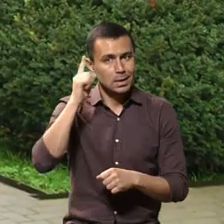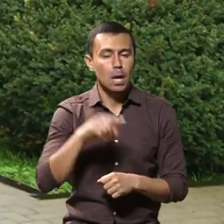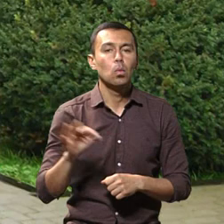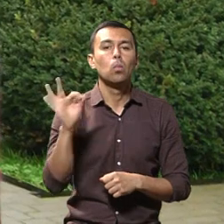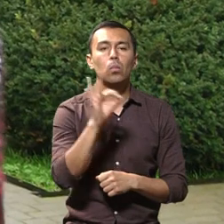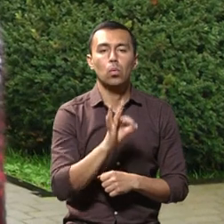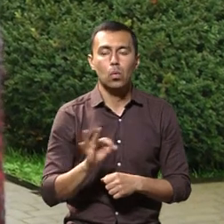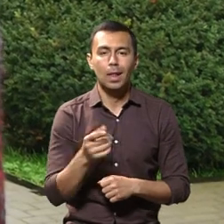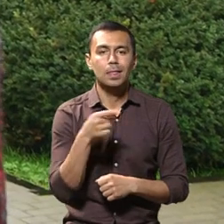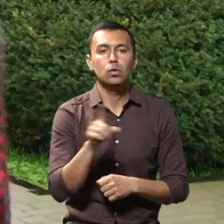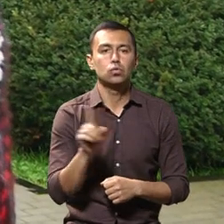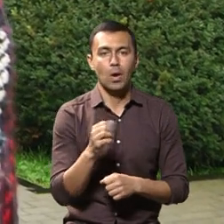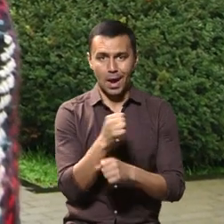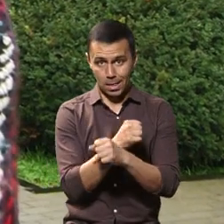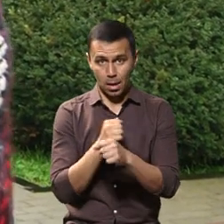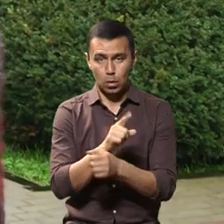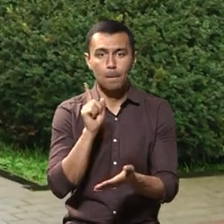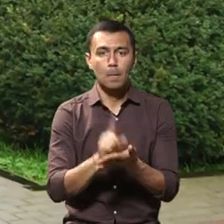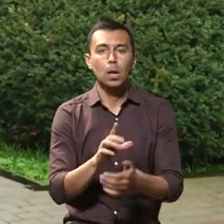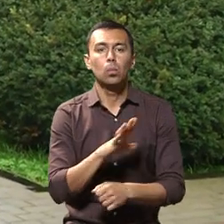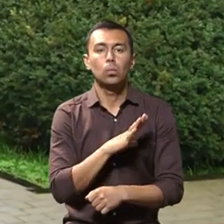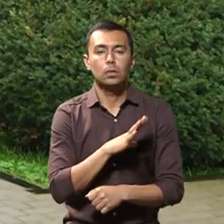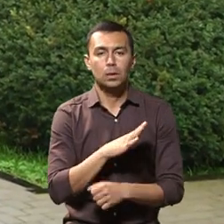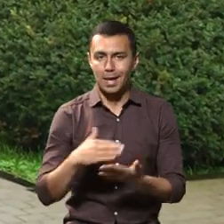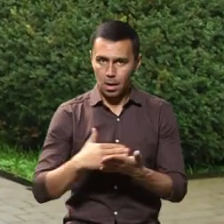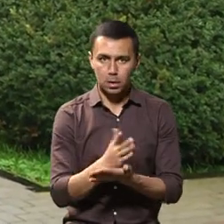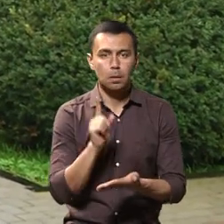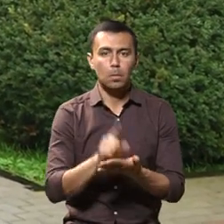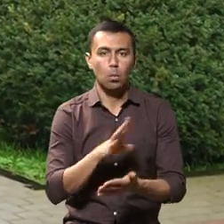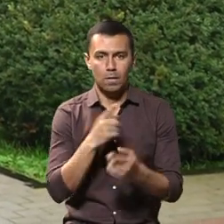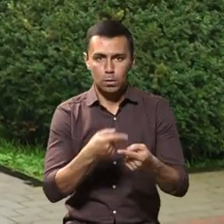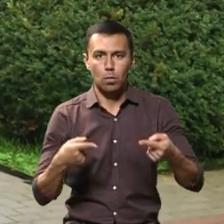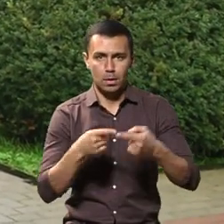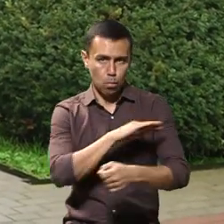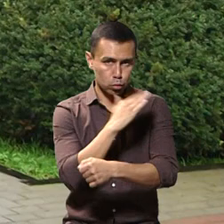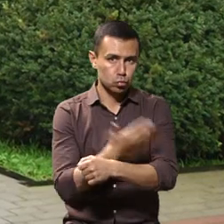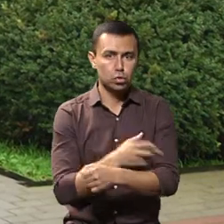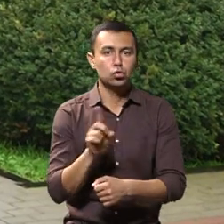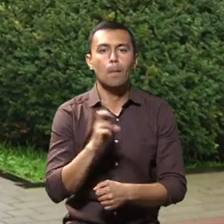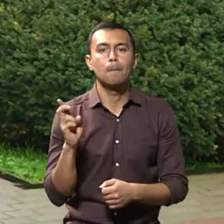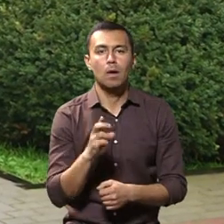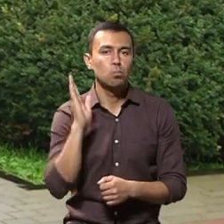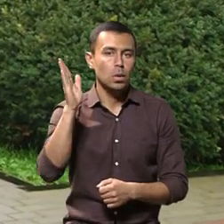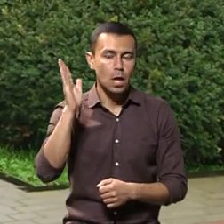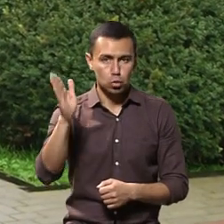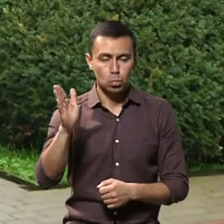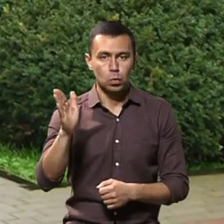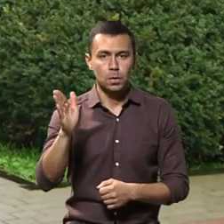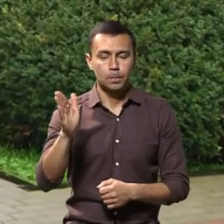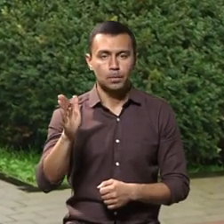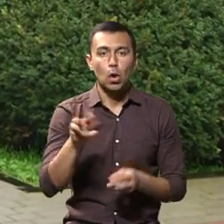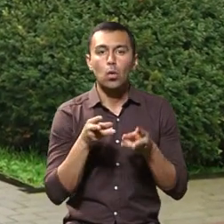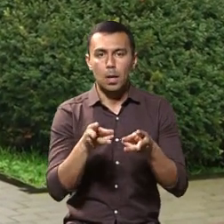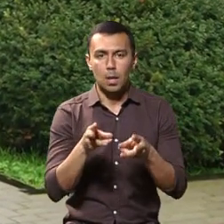про те, що генератор має бути якісний, має бути відповідна потужність для того, щоб в подальшому